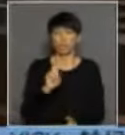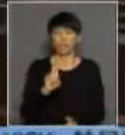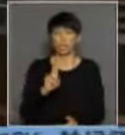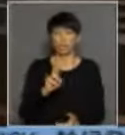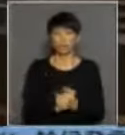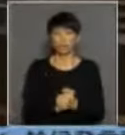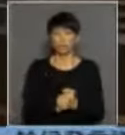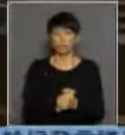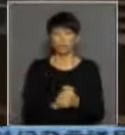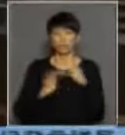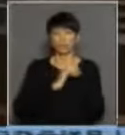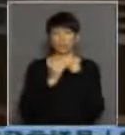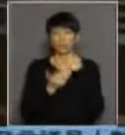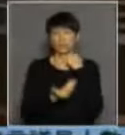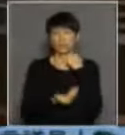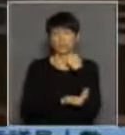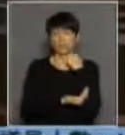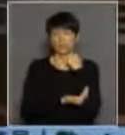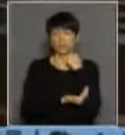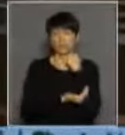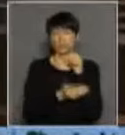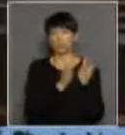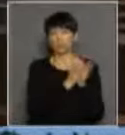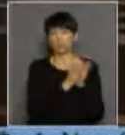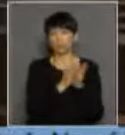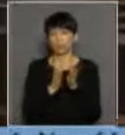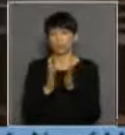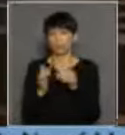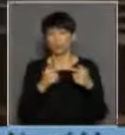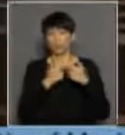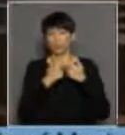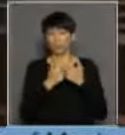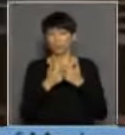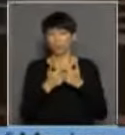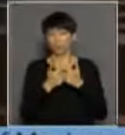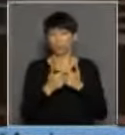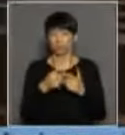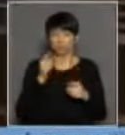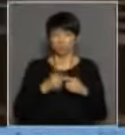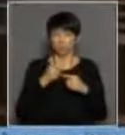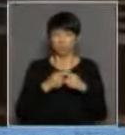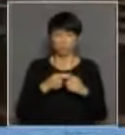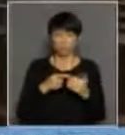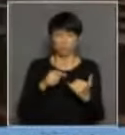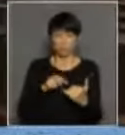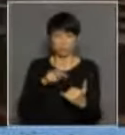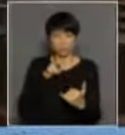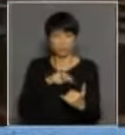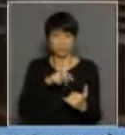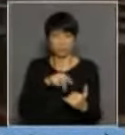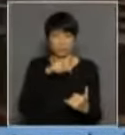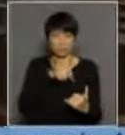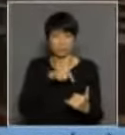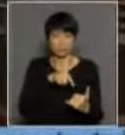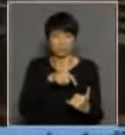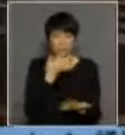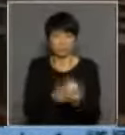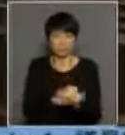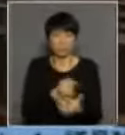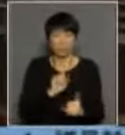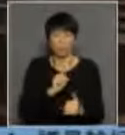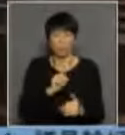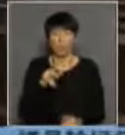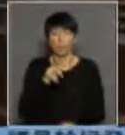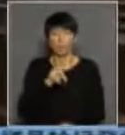咧？其實分別都真係唔大，都真係想驗屍，只不過驗屍嘅方法咧就如果用 PMP 咧，可